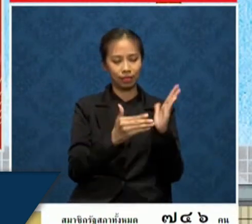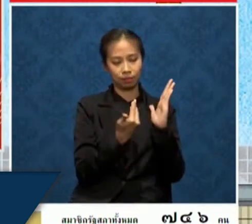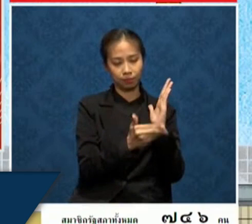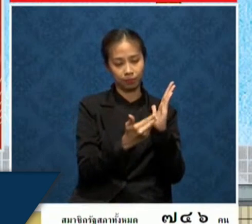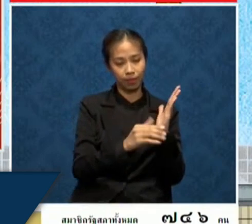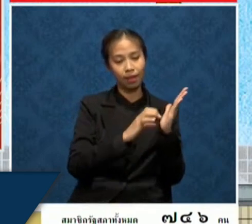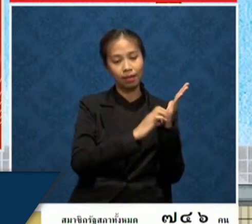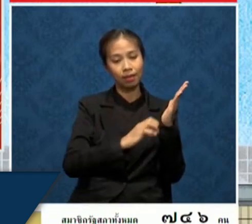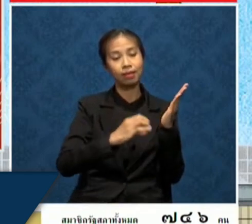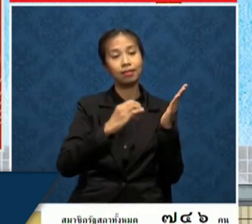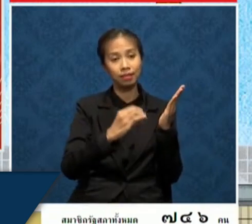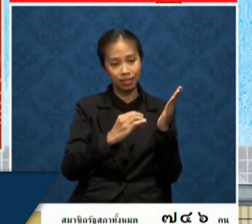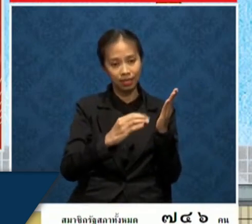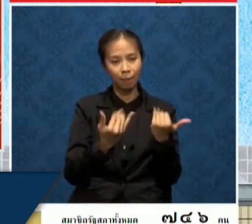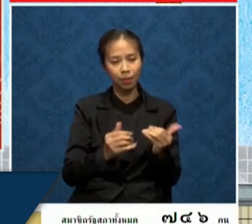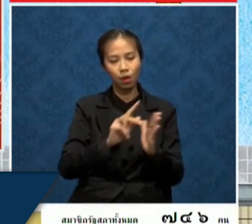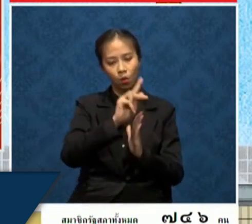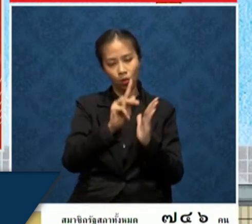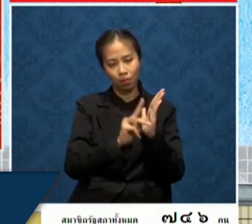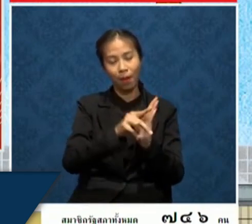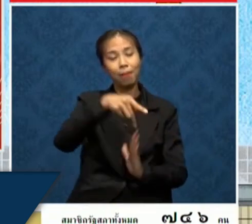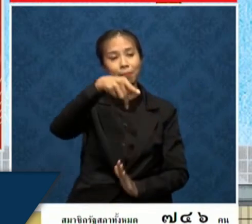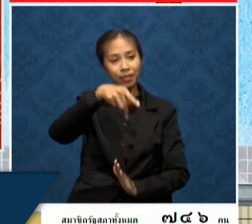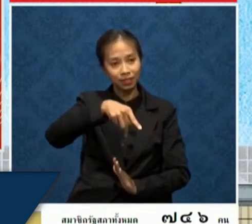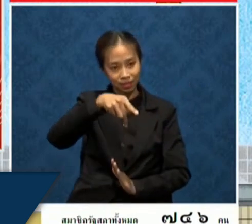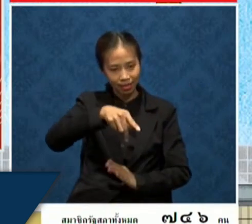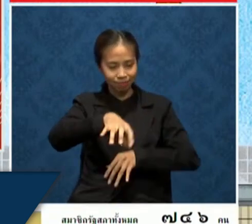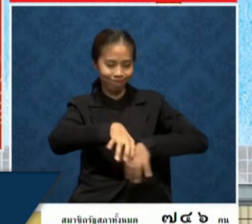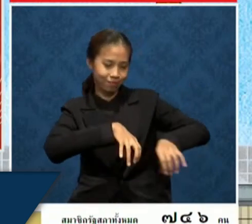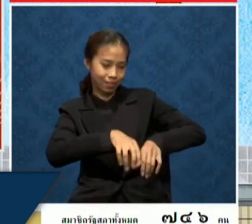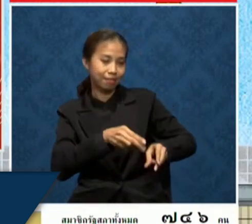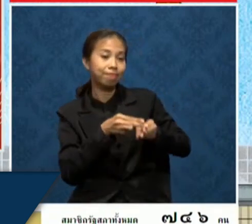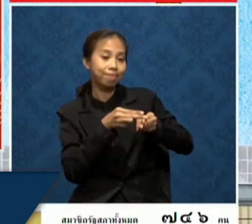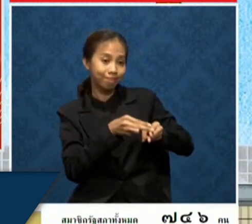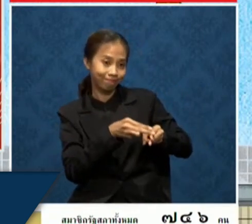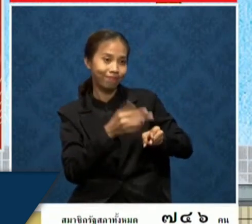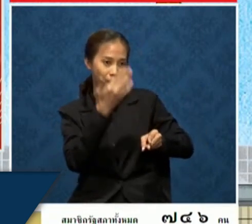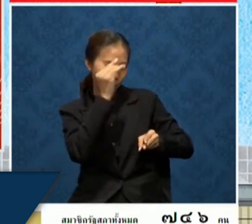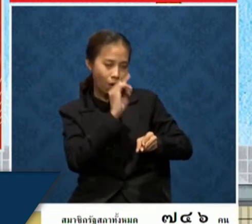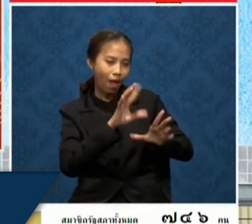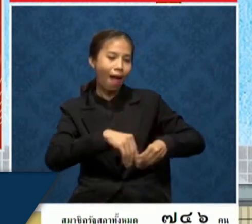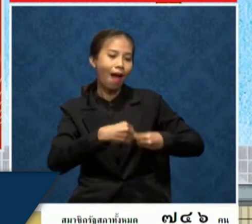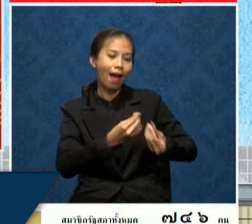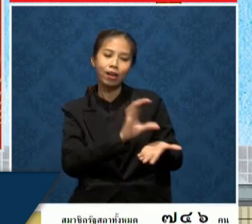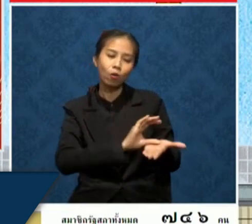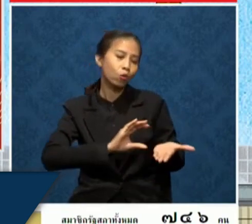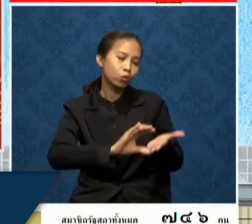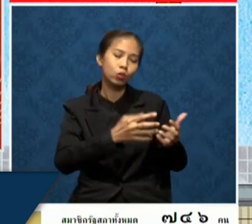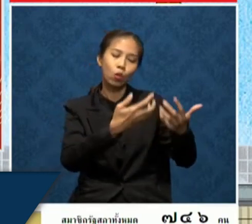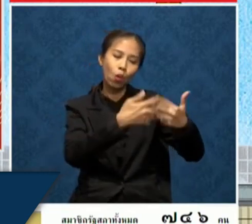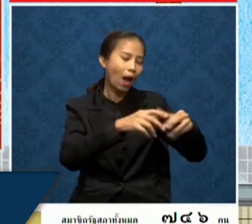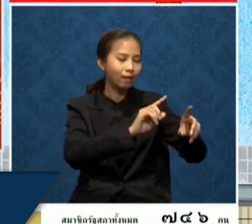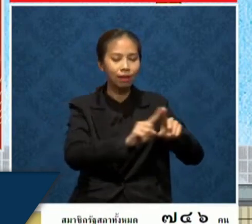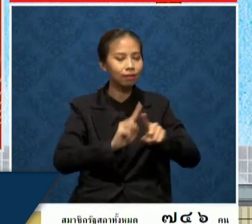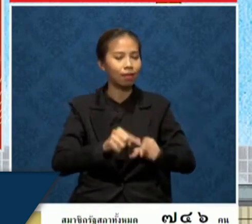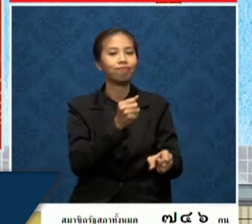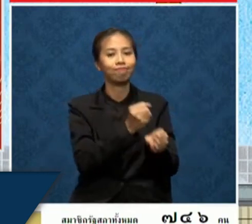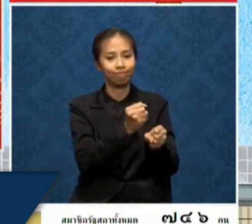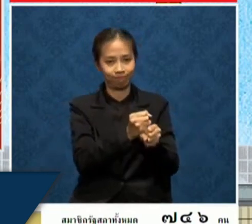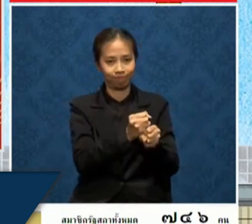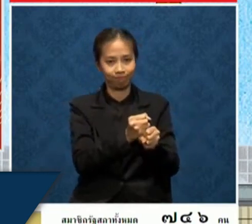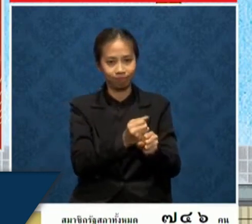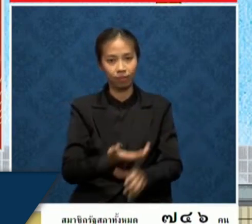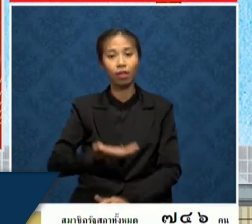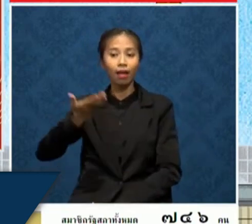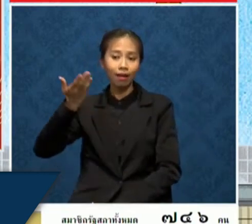จัดตั้งขึ้นภายใต้กฎหมายพิเศษให้อำนาจสูงในการบริหารจัดการเพื่ออำนวยความสะดวกนักลงทุนโดยเฉพาะรัฐบาลสมัยที่แล้วที่มาจาก